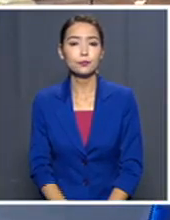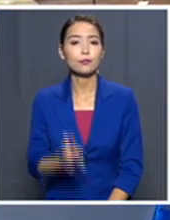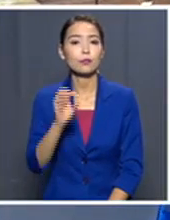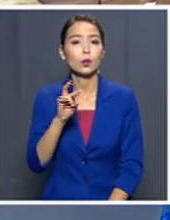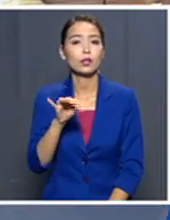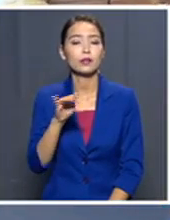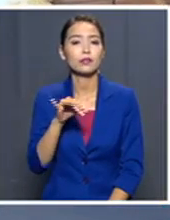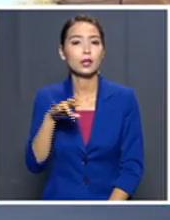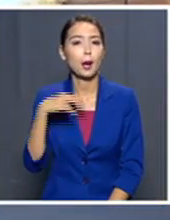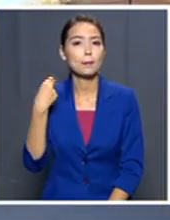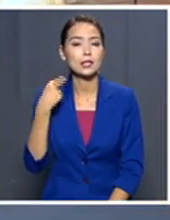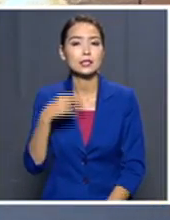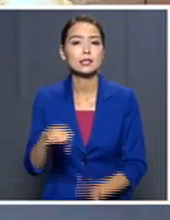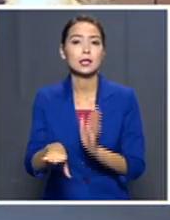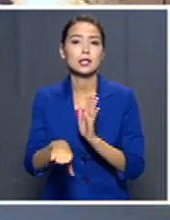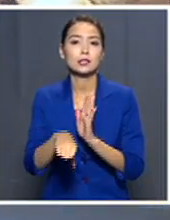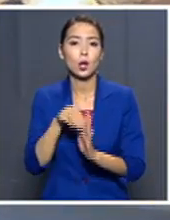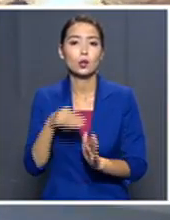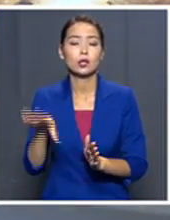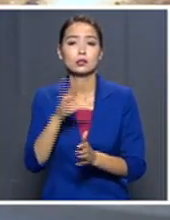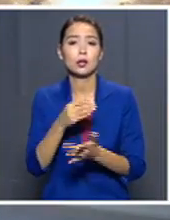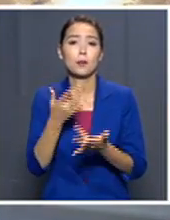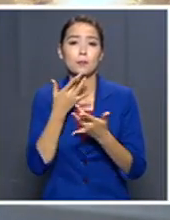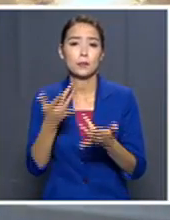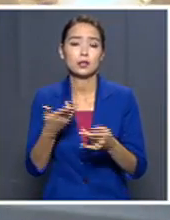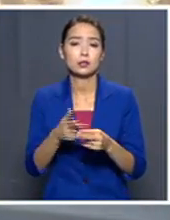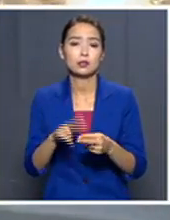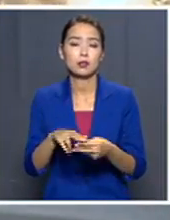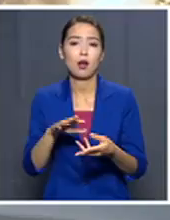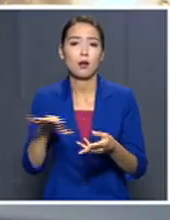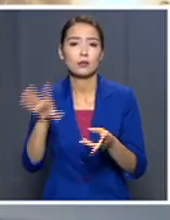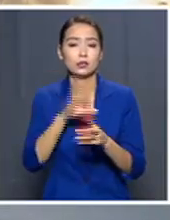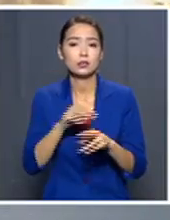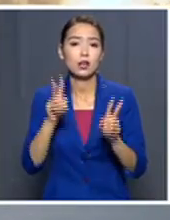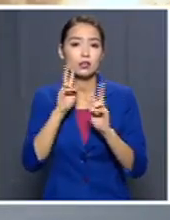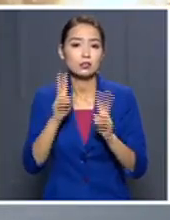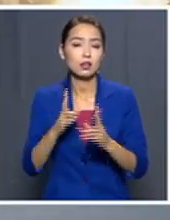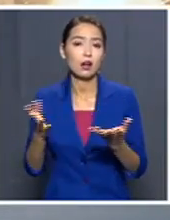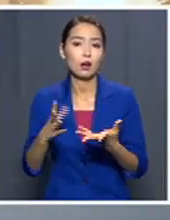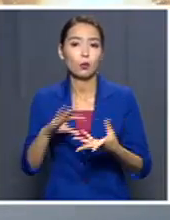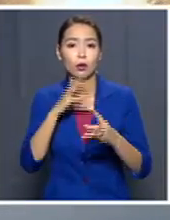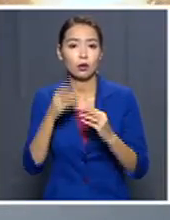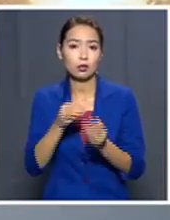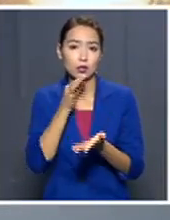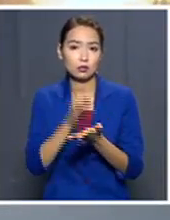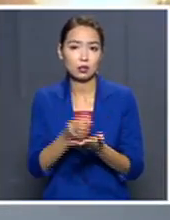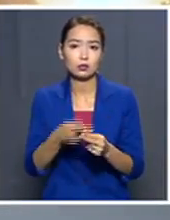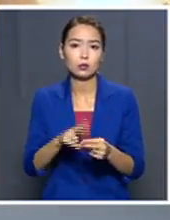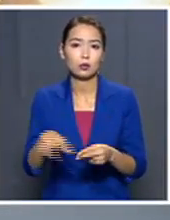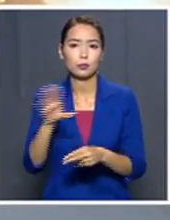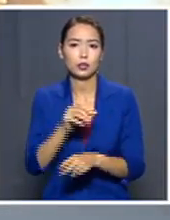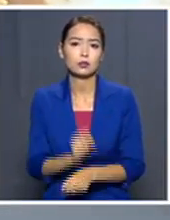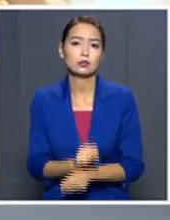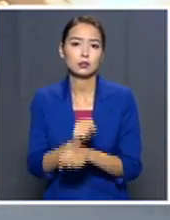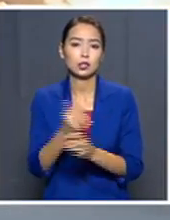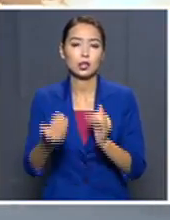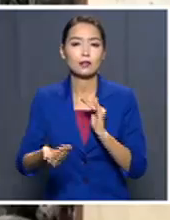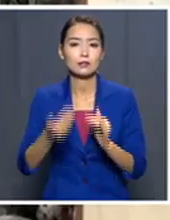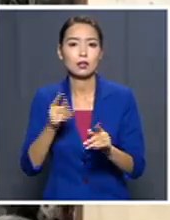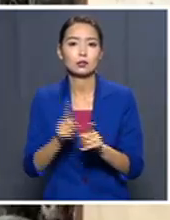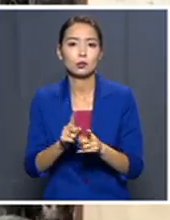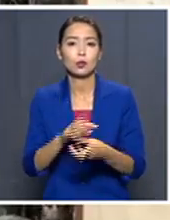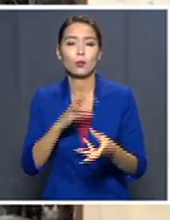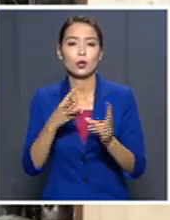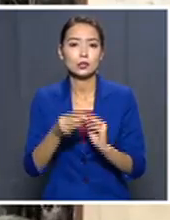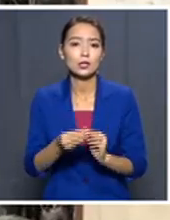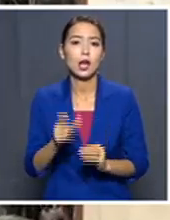Боливияда президенттік сайлаудың соңғы нәтижелері белгілі болғаннан кейін көшедегі қақтығыстар тіптен өршіді. Алдын ала санақ бойынша қазіргі президент